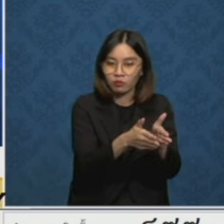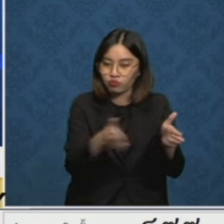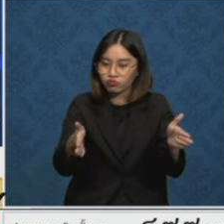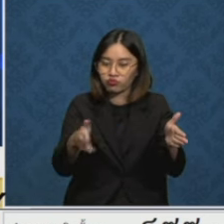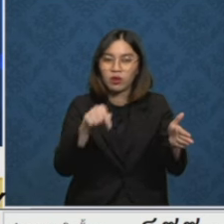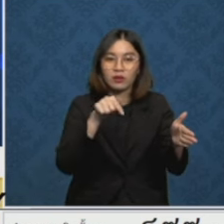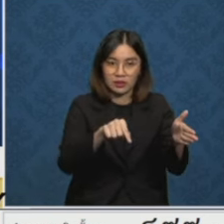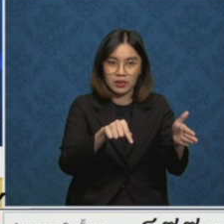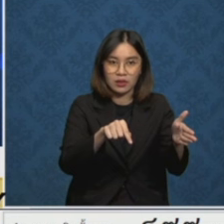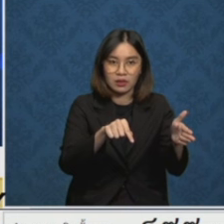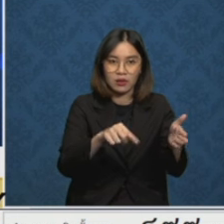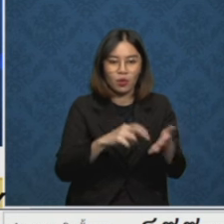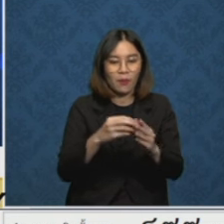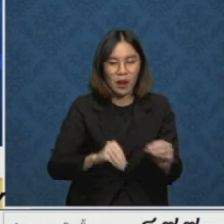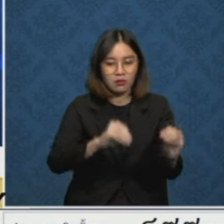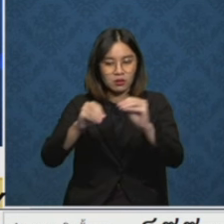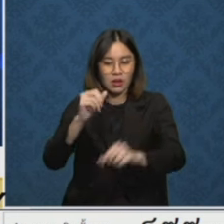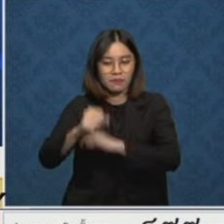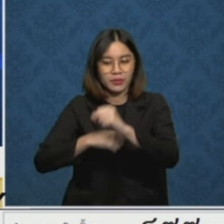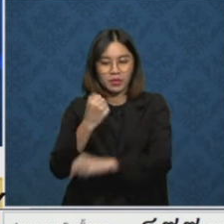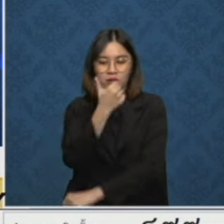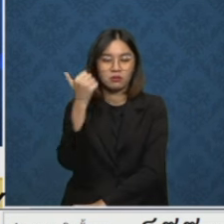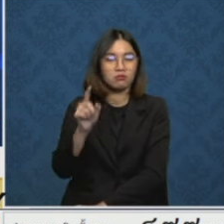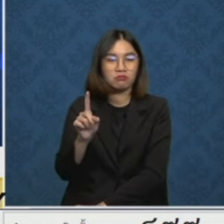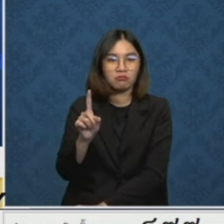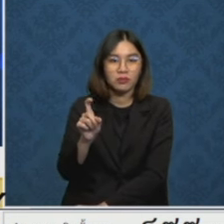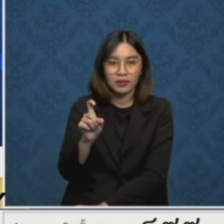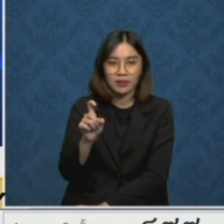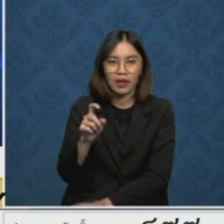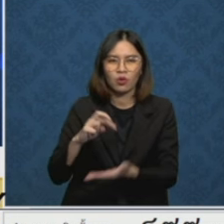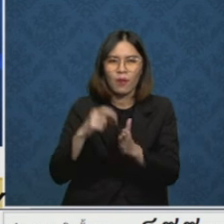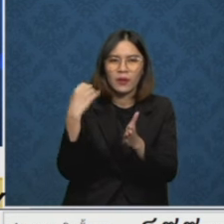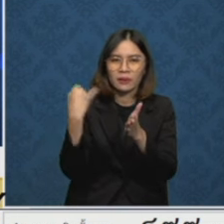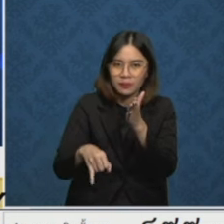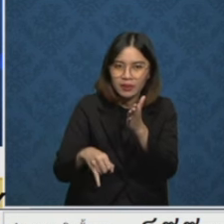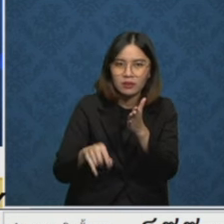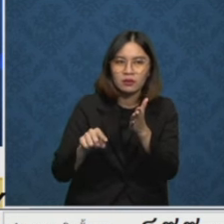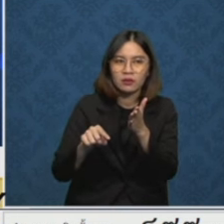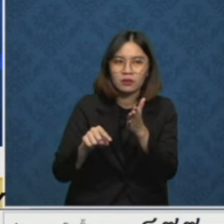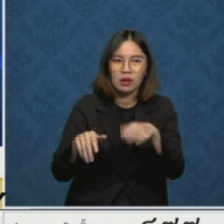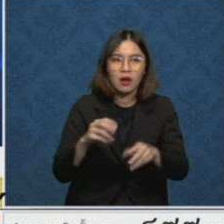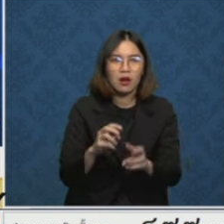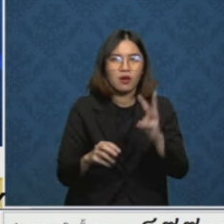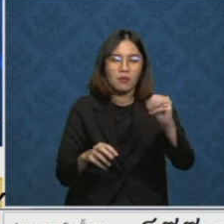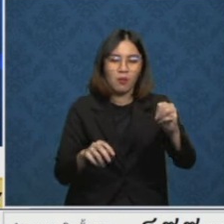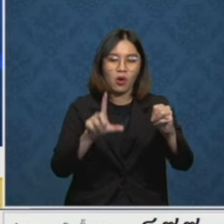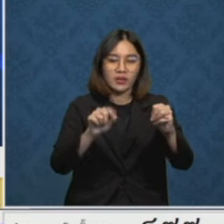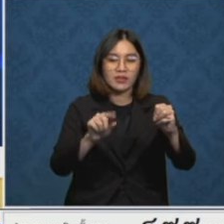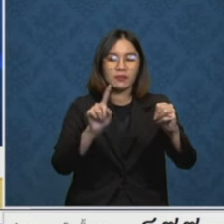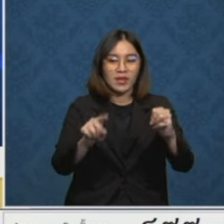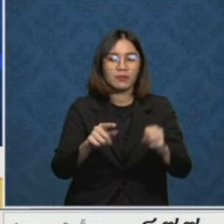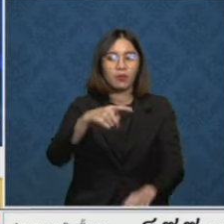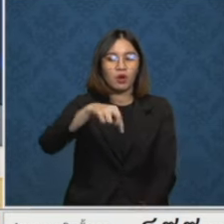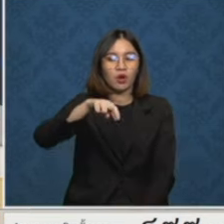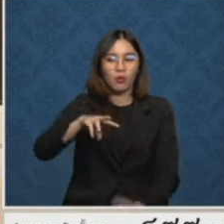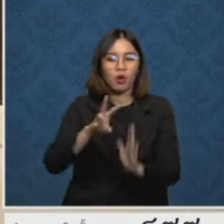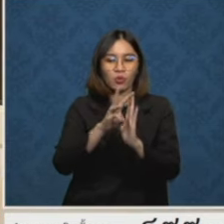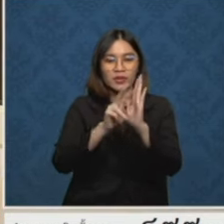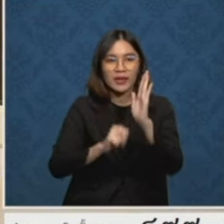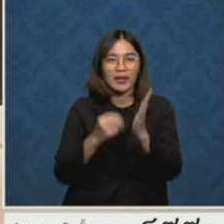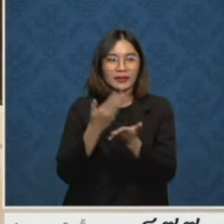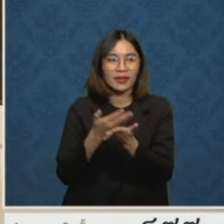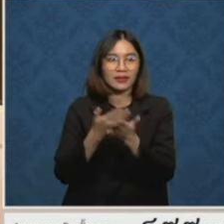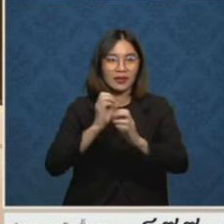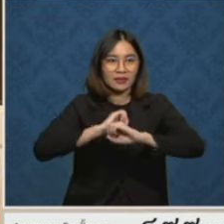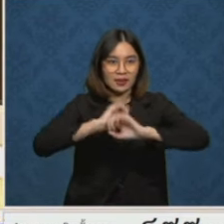างปีก็จะไปใช้ข้ามปีมันก็คงจะทำไม่ได้นะคะมันก็ผิดตัวมาตรา21ของพรบ.วินัยการเงินการคลังอย่างชัดเจ